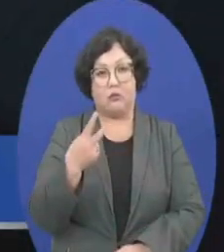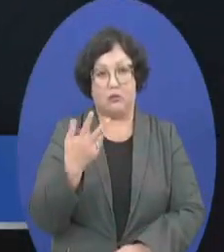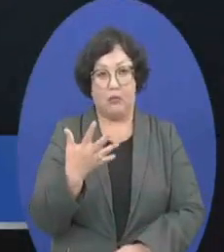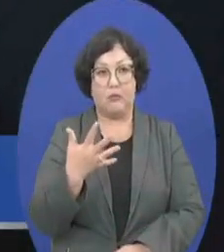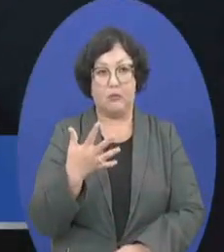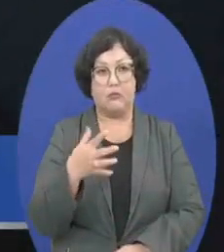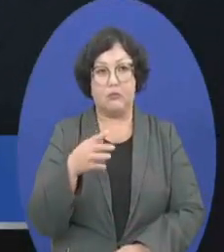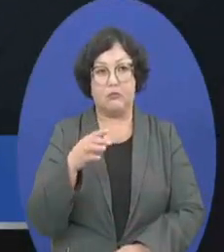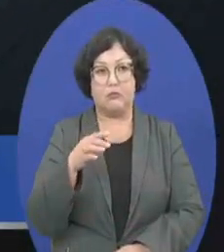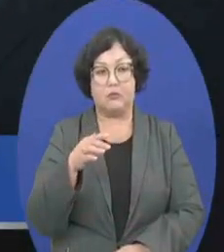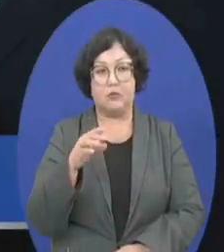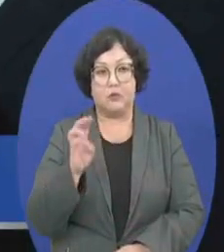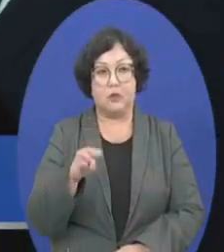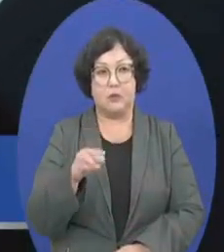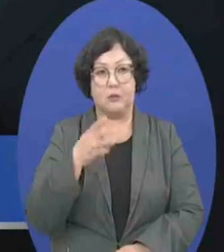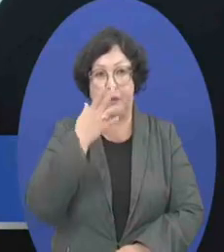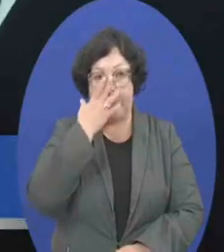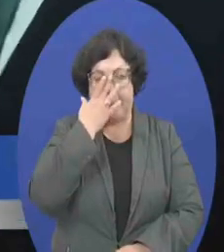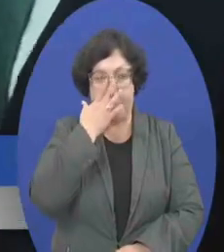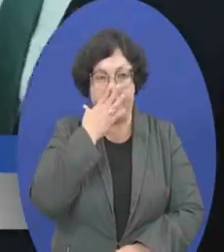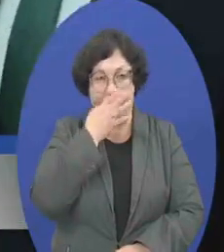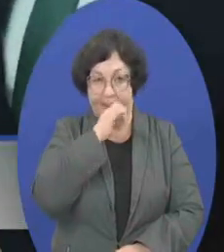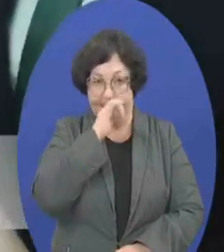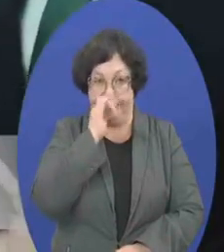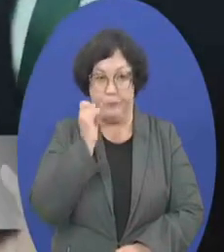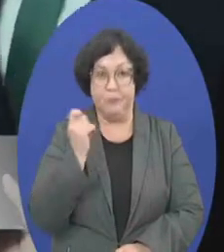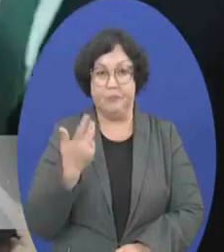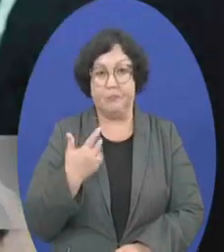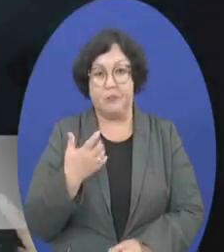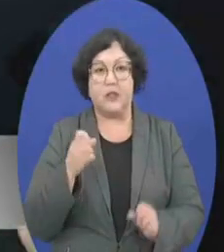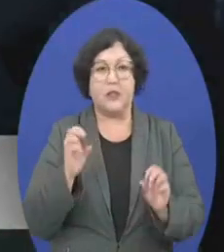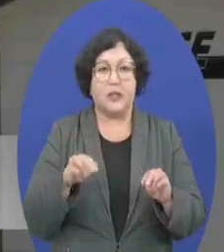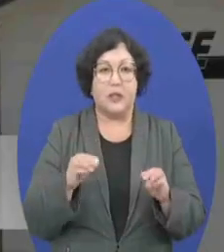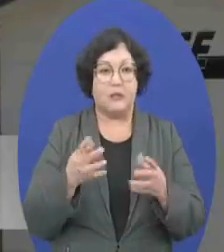юм бүх хөвгүүдийн вакцинаар хадгалах болно.